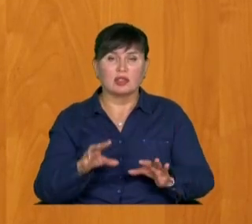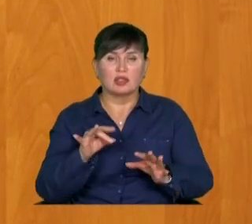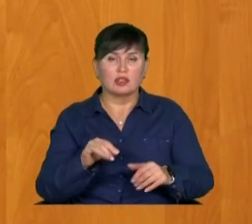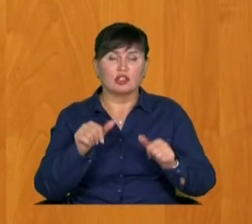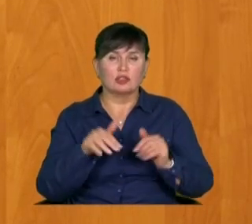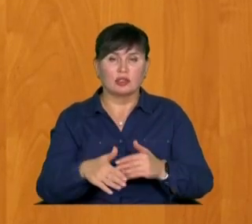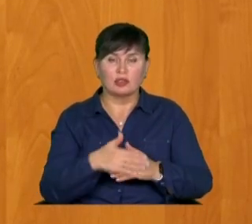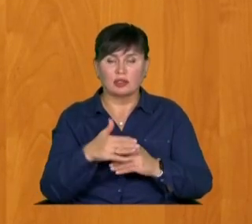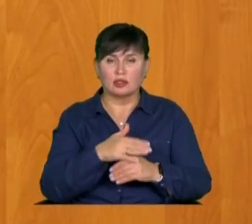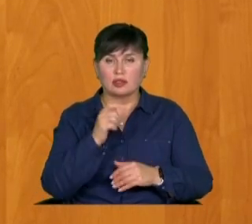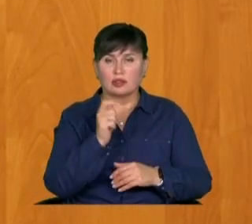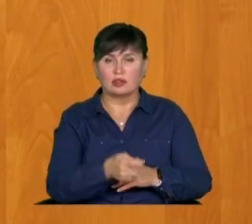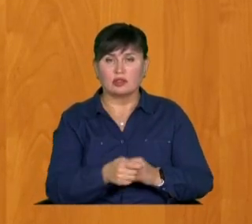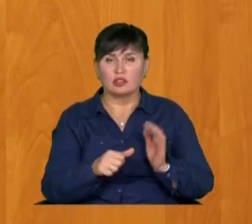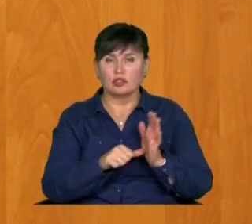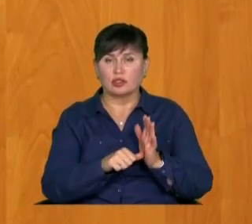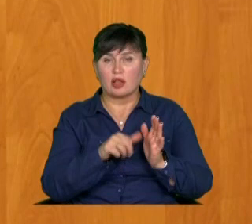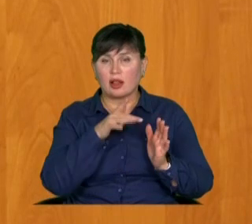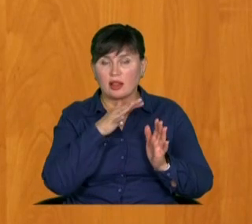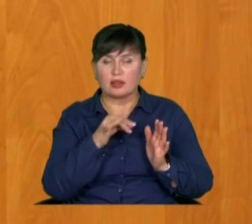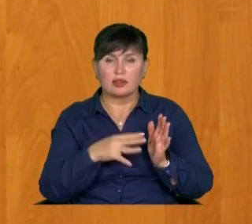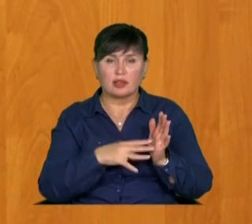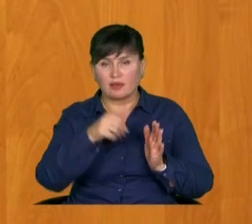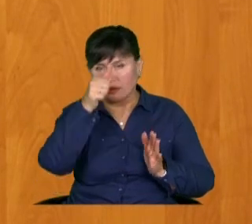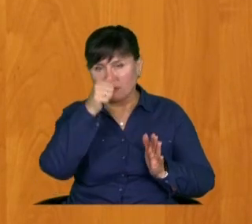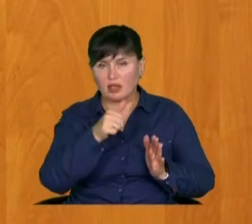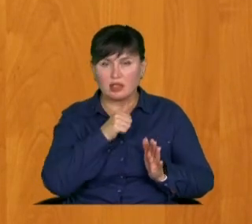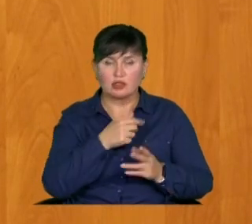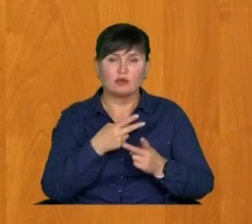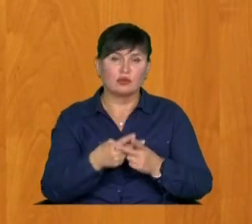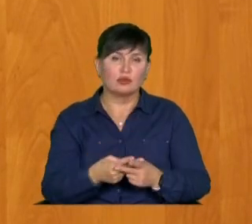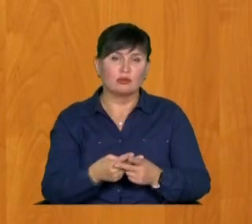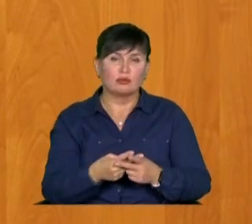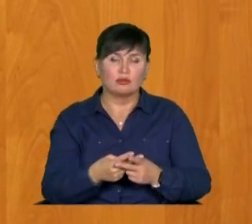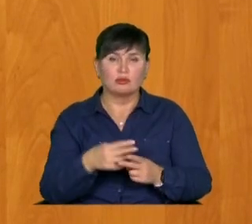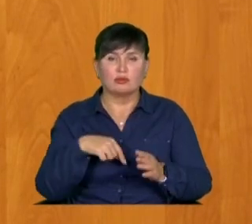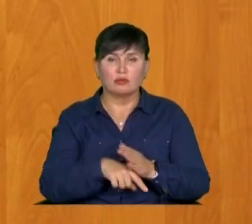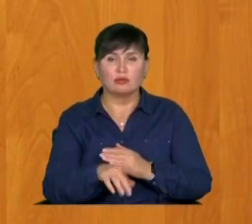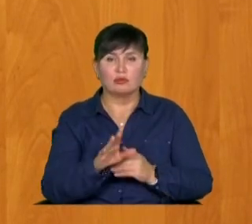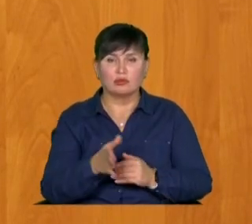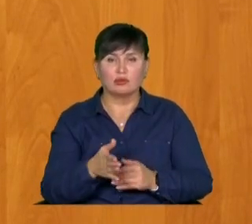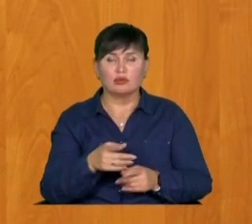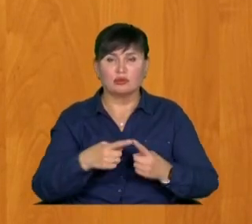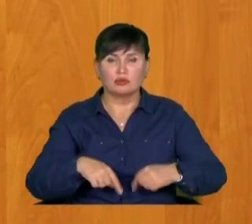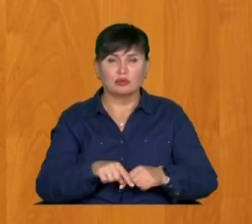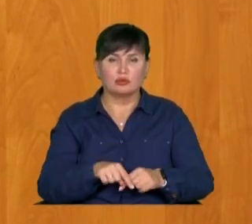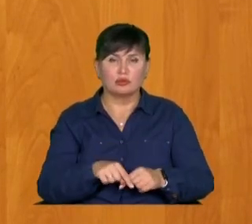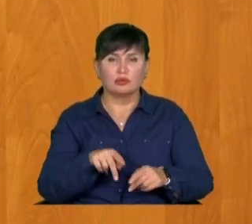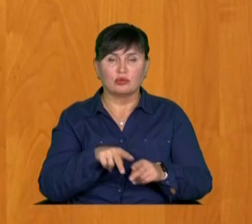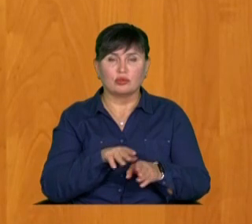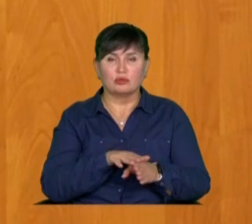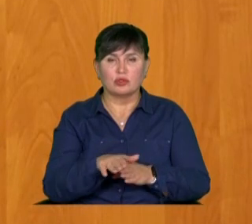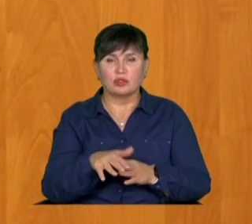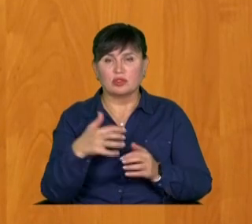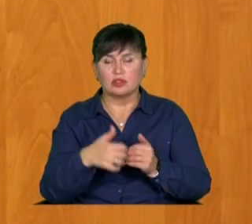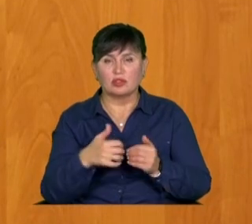ему наказание по указанной статье в виде 6 лет 9 месяцев лишения свободы с отбыванием наказания в учреждении уголовной исполнительной системы